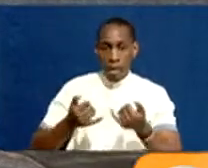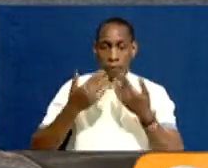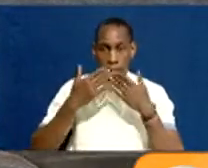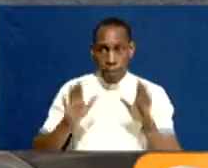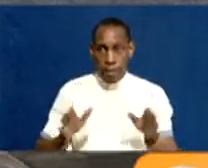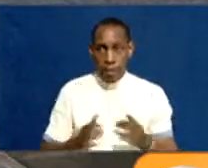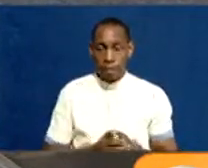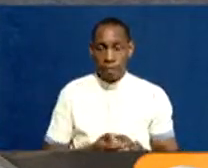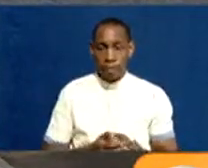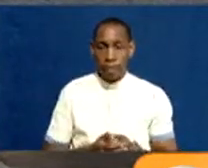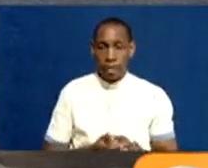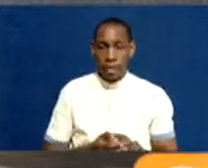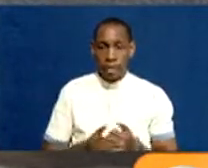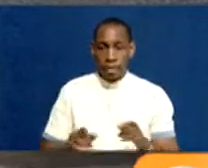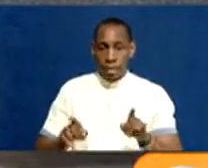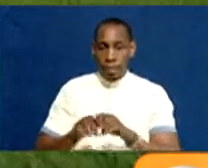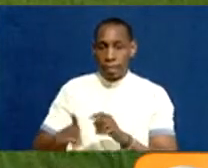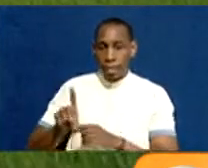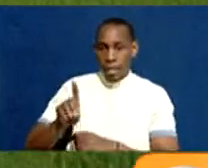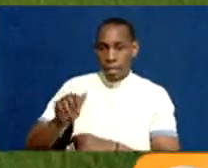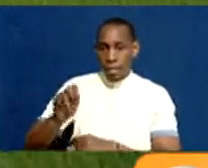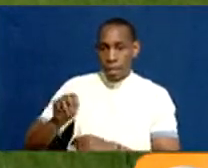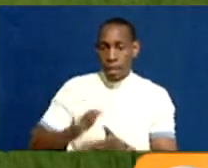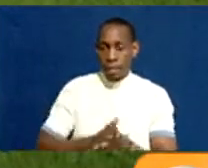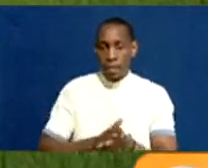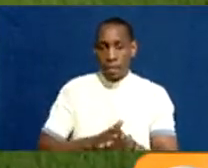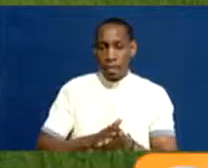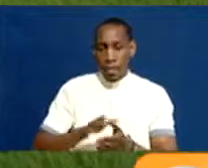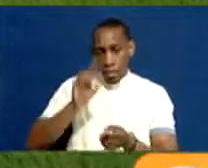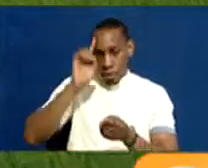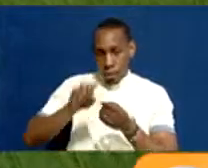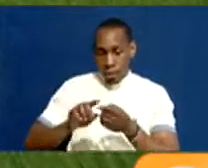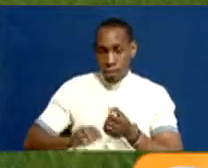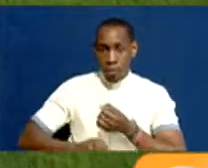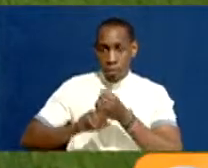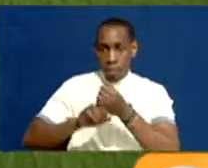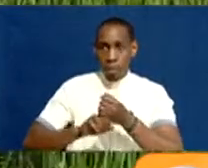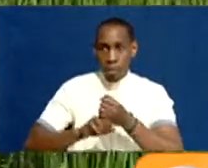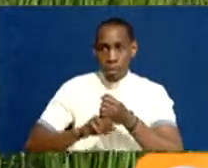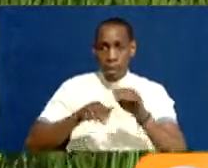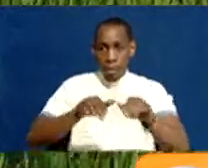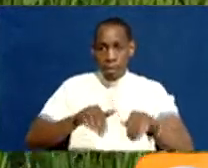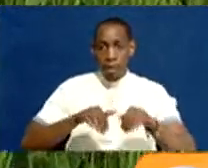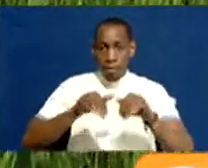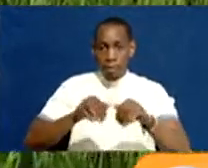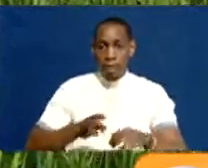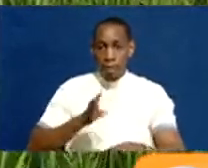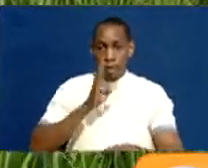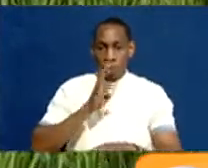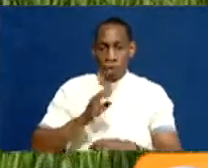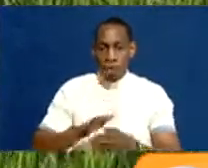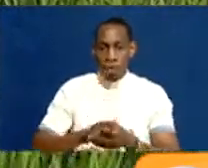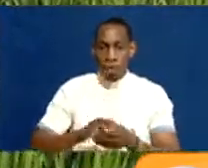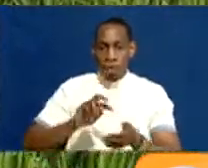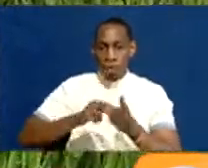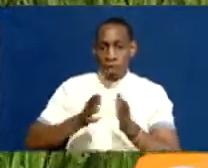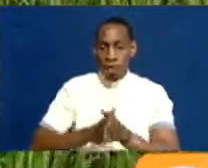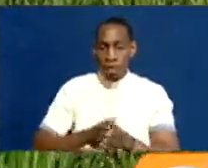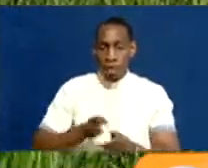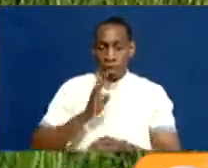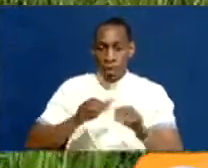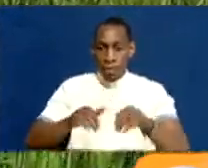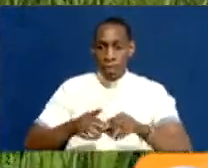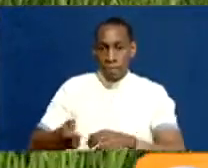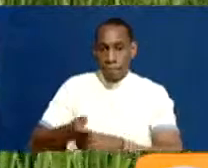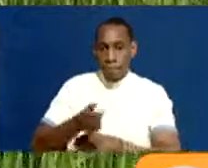umekamilika. Bwawa la Dhiba lilipaniwa kupiga jeki ukulima wa mpunga kwa kusambaza maji katika mradi wa unyunyiziaji